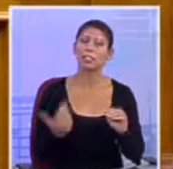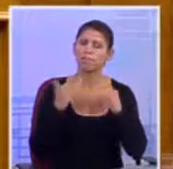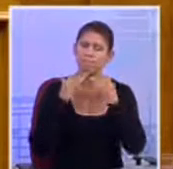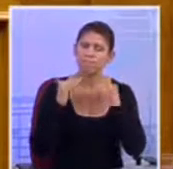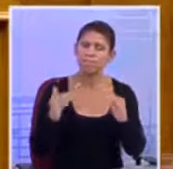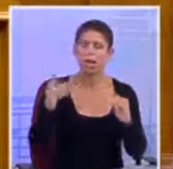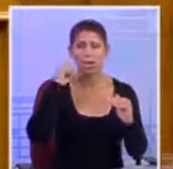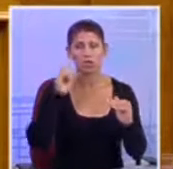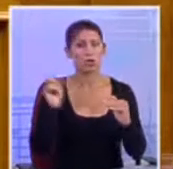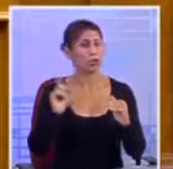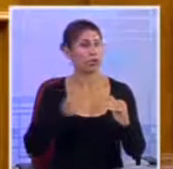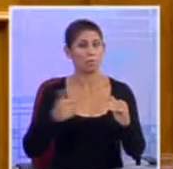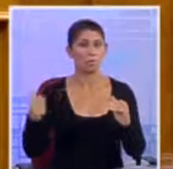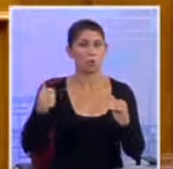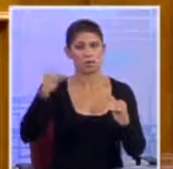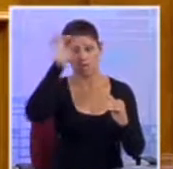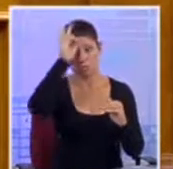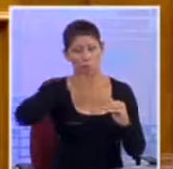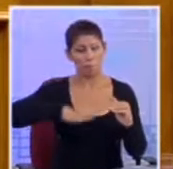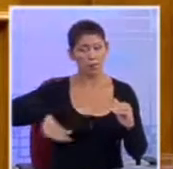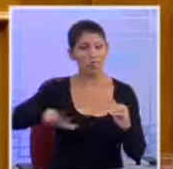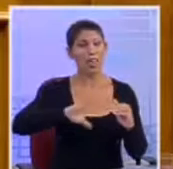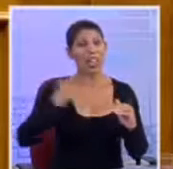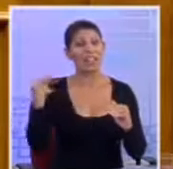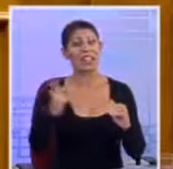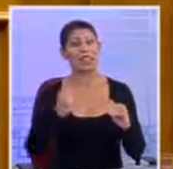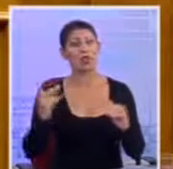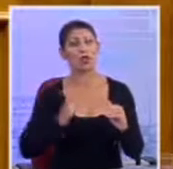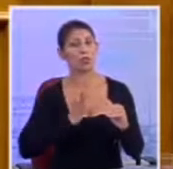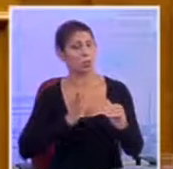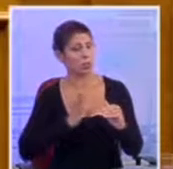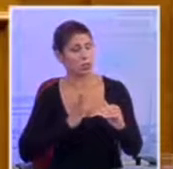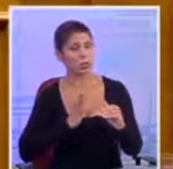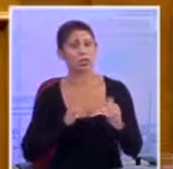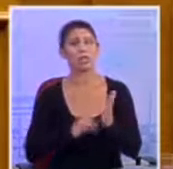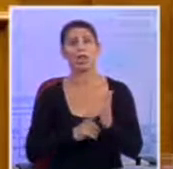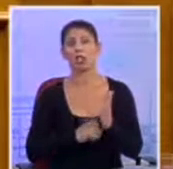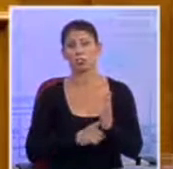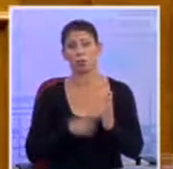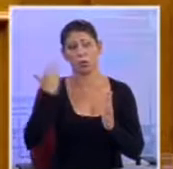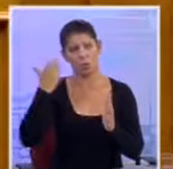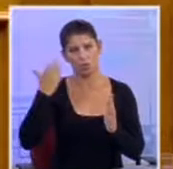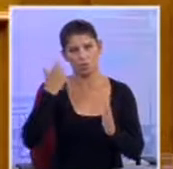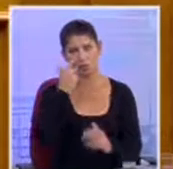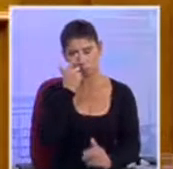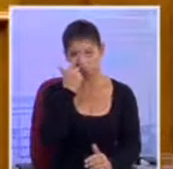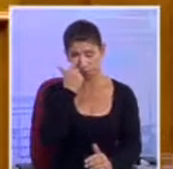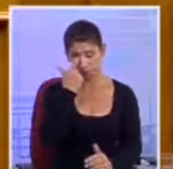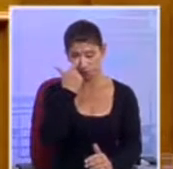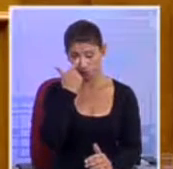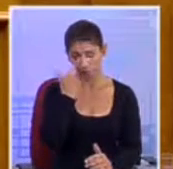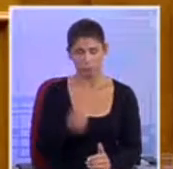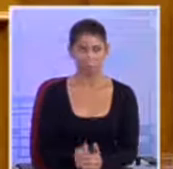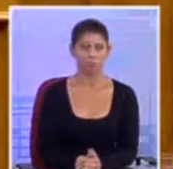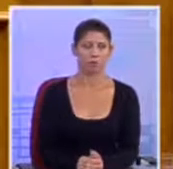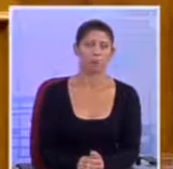γνώσεις όχι μόνο σε αστυνομικά πεδία αλλά και σε πεδία κοινωνικών, ανθρωπιστικών και νομικών επιστημών.